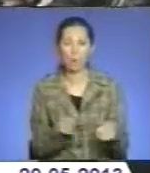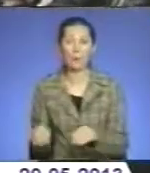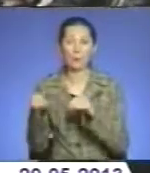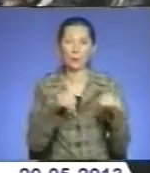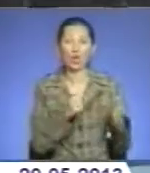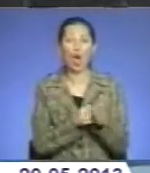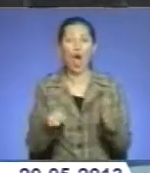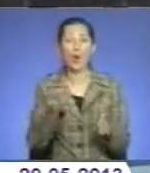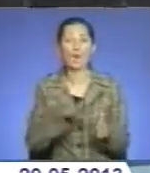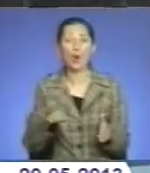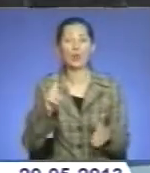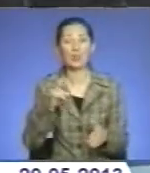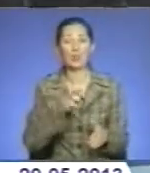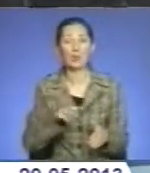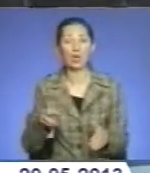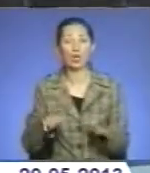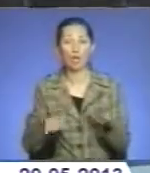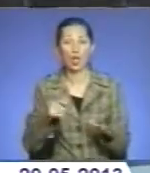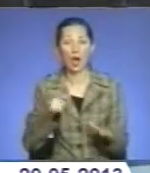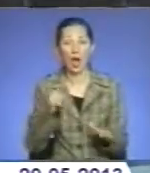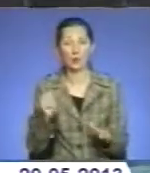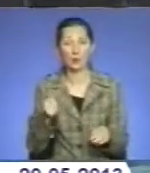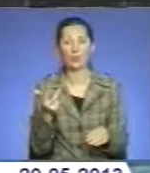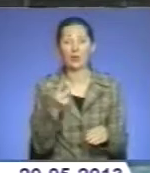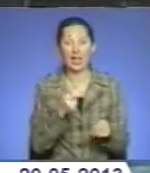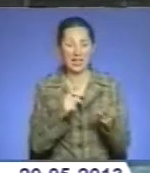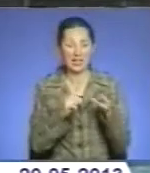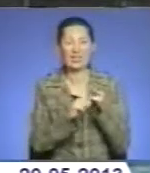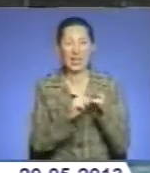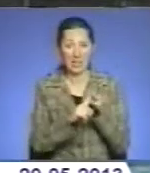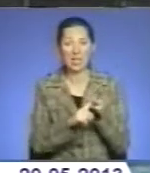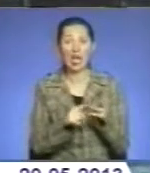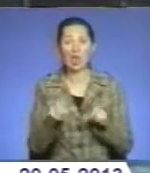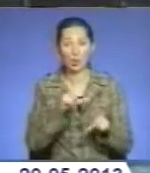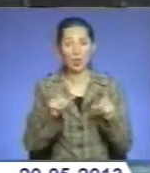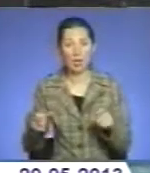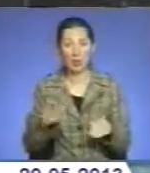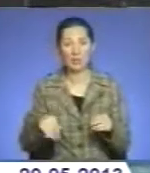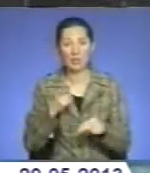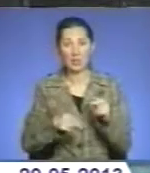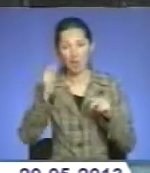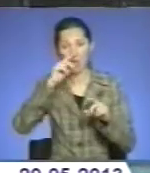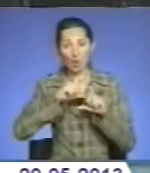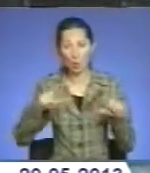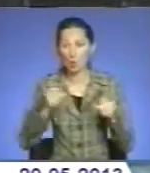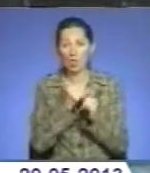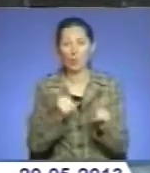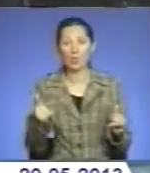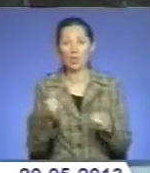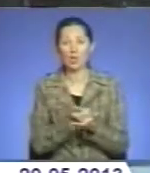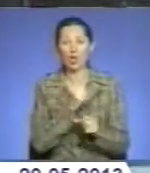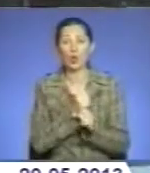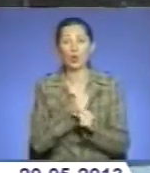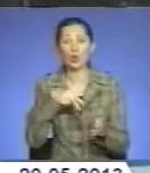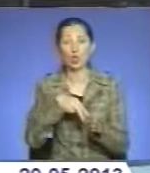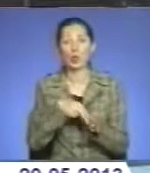тонн газу. Третина студентів після закінчення навчання не можуть отримати роботу і стають на біржу праці. У Федерації роботодавців України